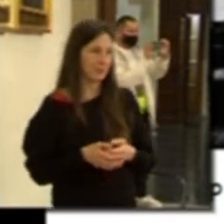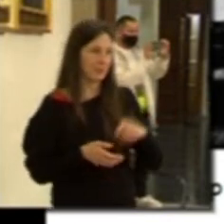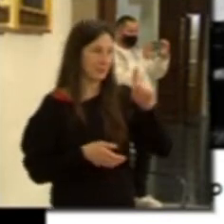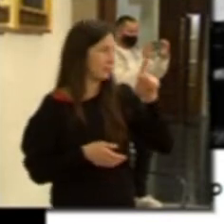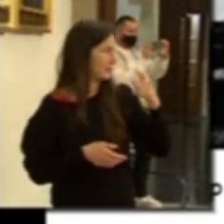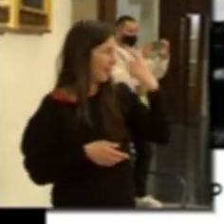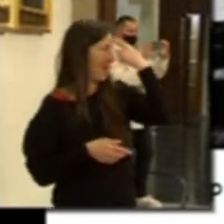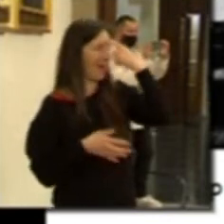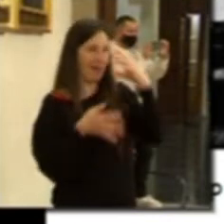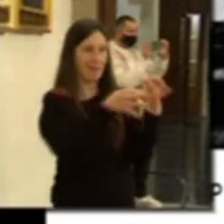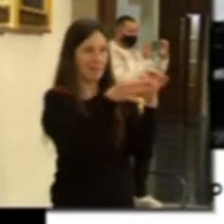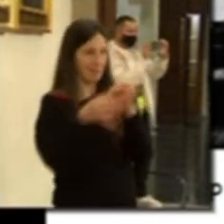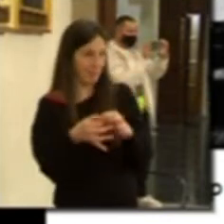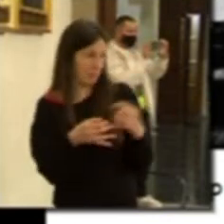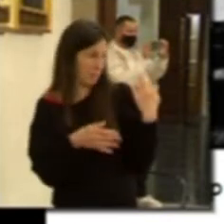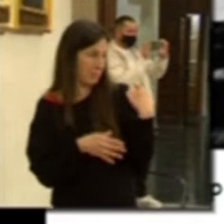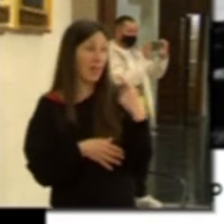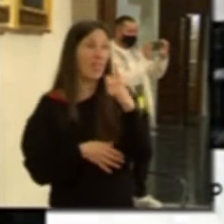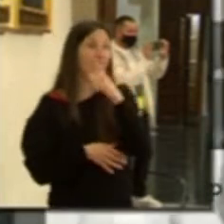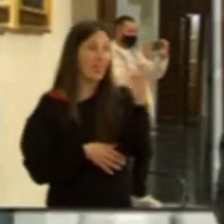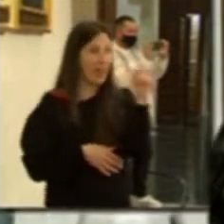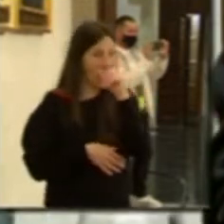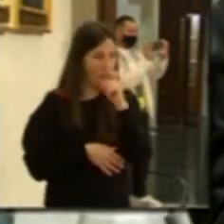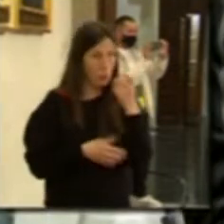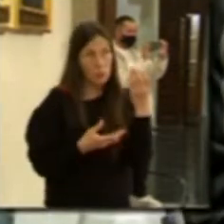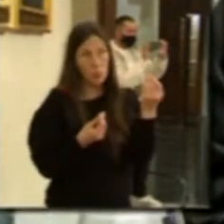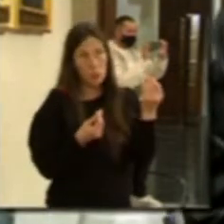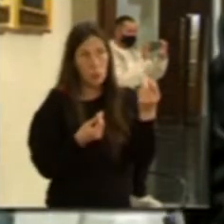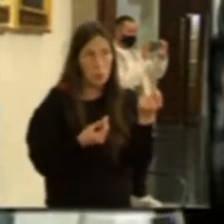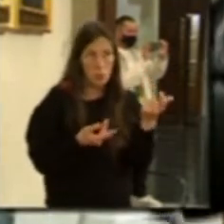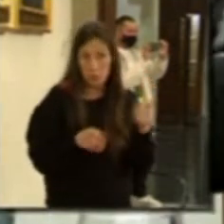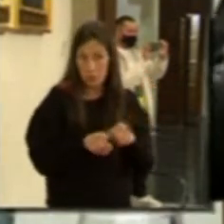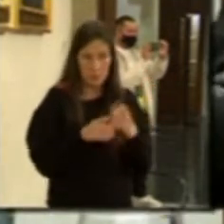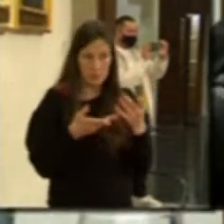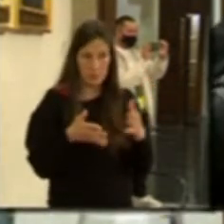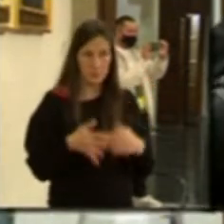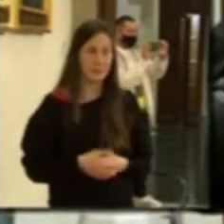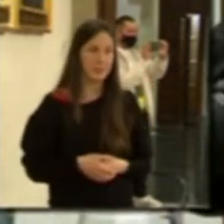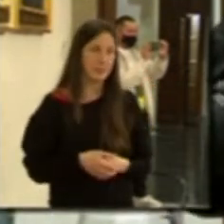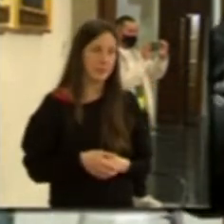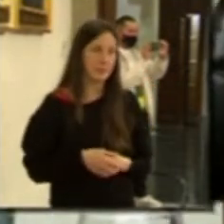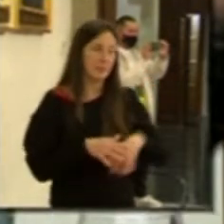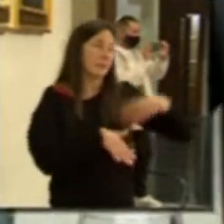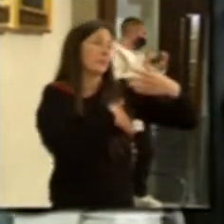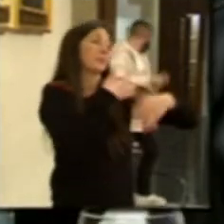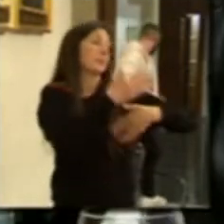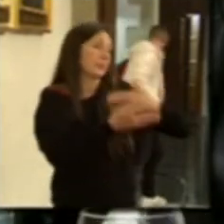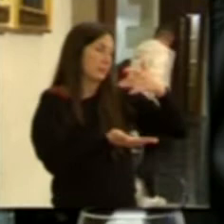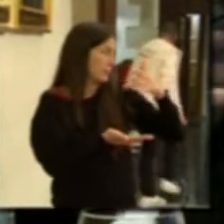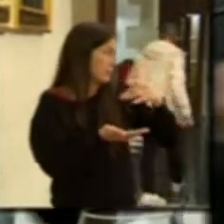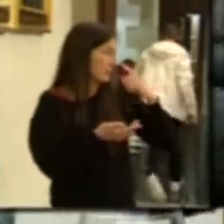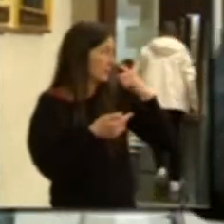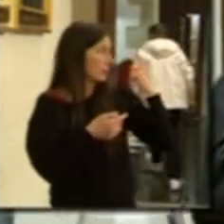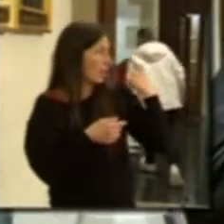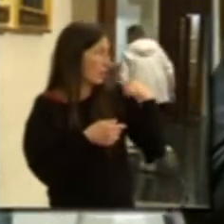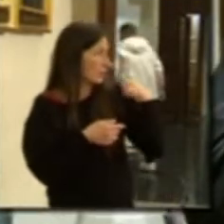ens és familiar. Estem parlant de fa 100 anys, eh? Pot semblar molt, pot semblar poc. Després d'aquesta gran pandèmia, ara fa un any o